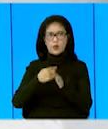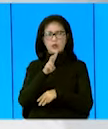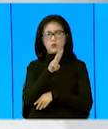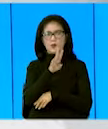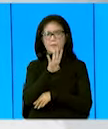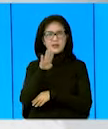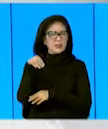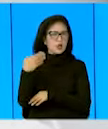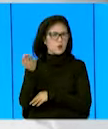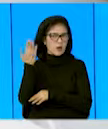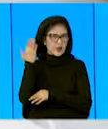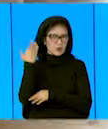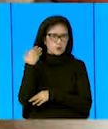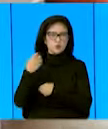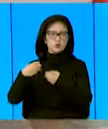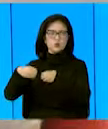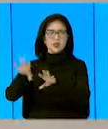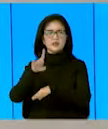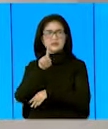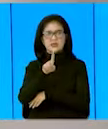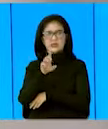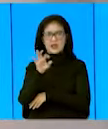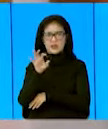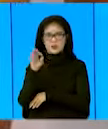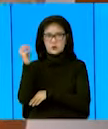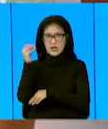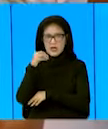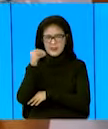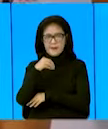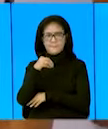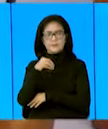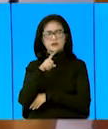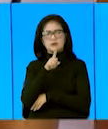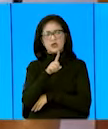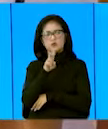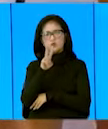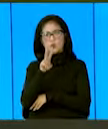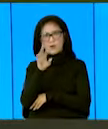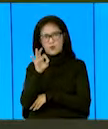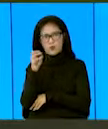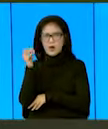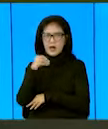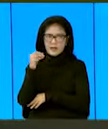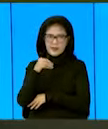tahun ini bisa menghabiskan lebih dari 100 ekor ayam dan 150 ekor ayam saat akhir pekan.